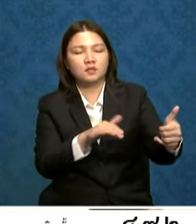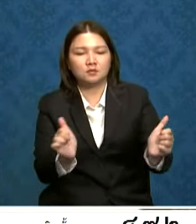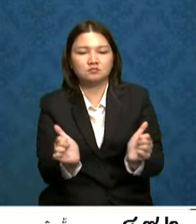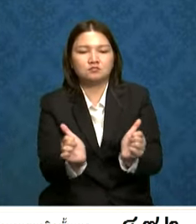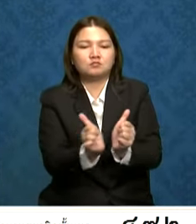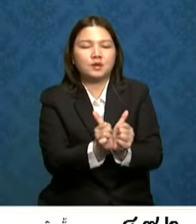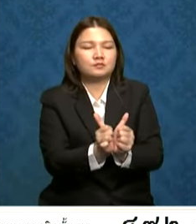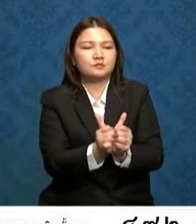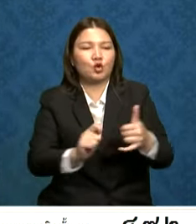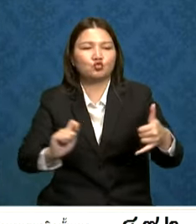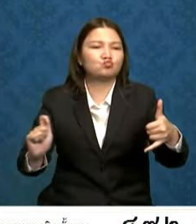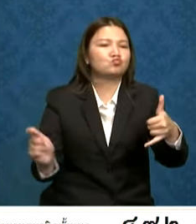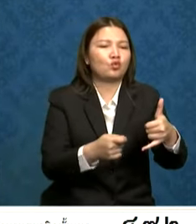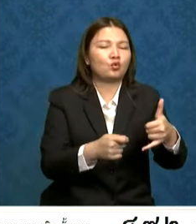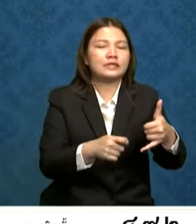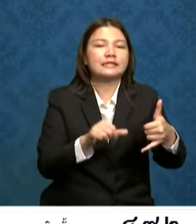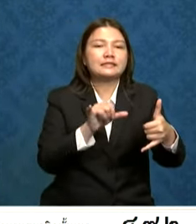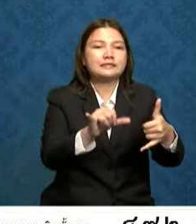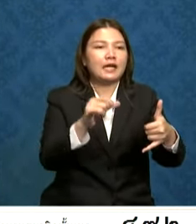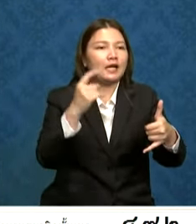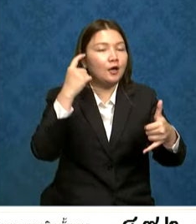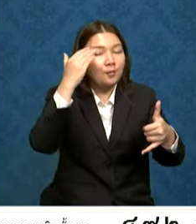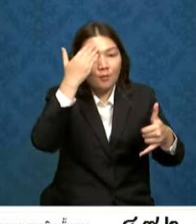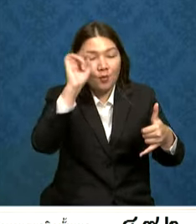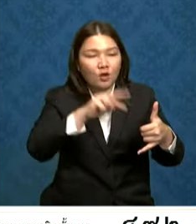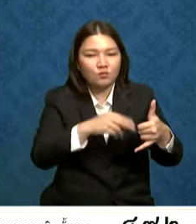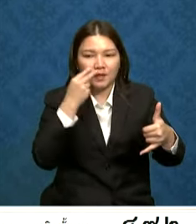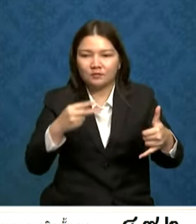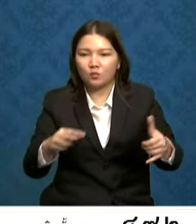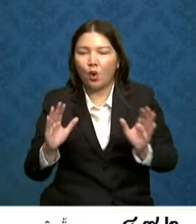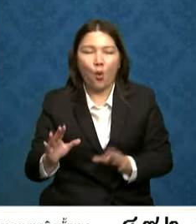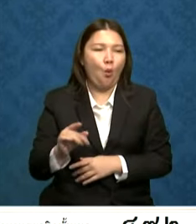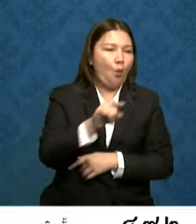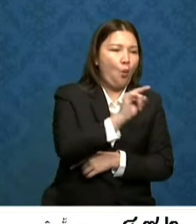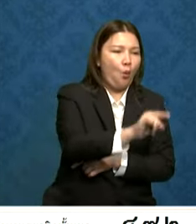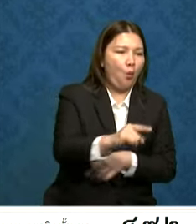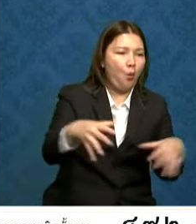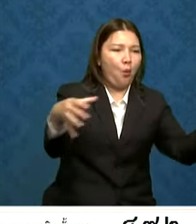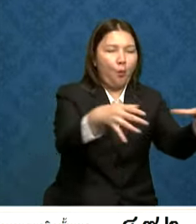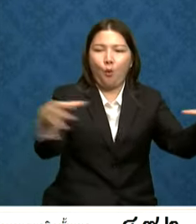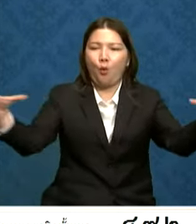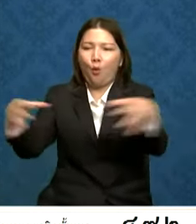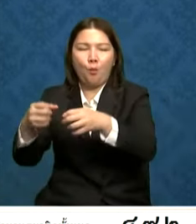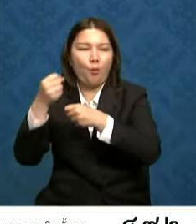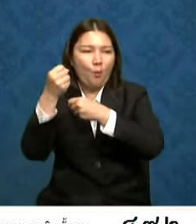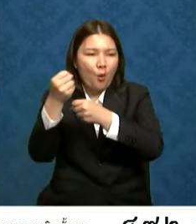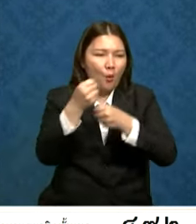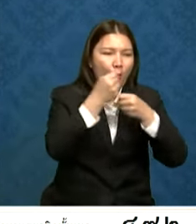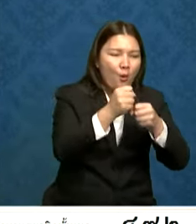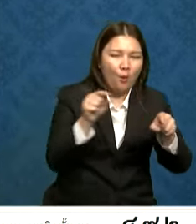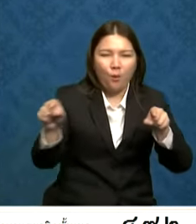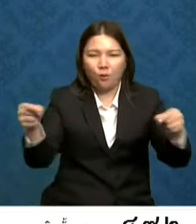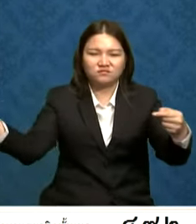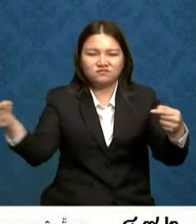ผิดเพื่อแก้ปัญหาความขัดแย้งที่เกิดขึ้นในบ้านเมืองในช่วงเวลาใดเวลา